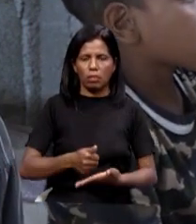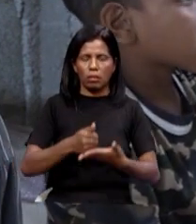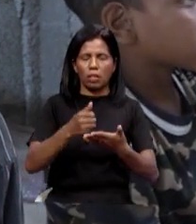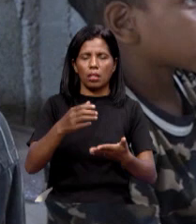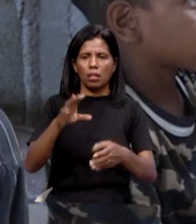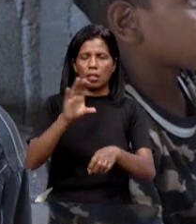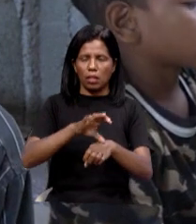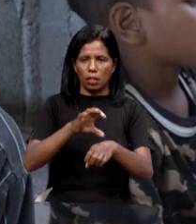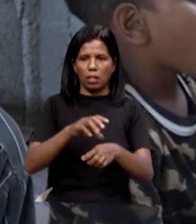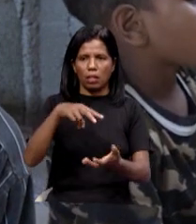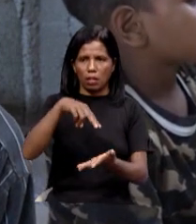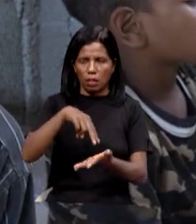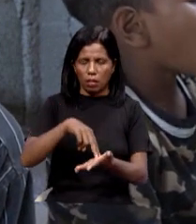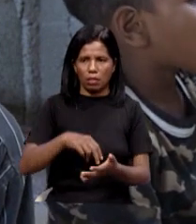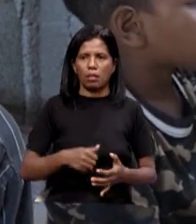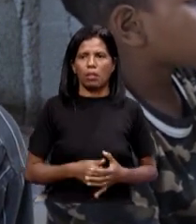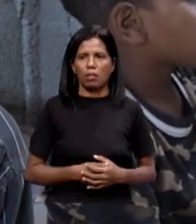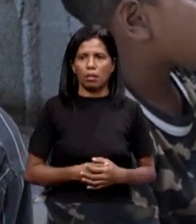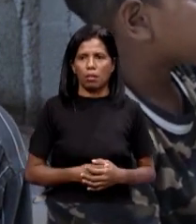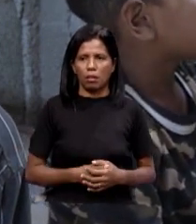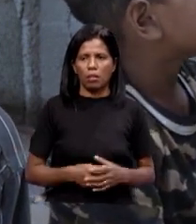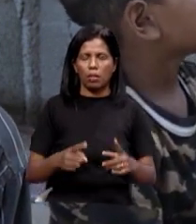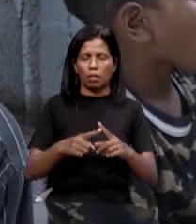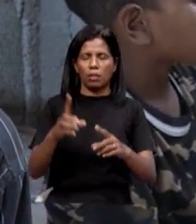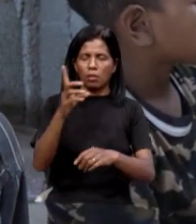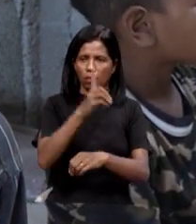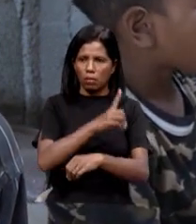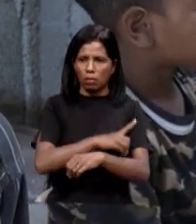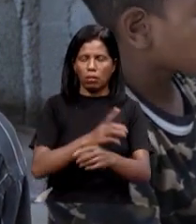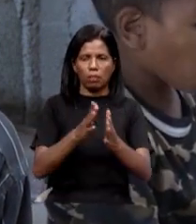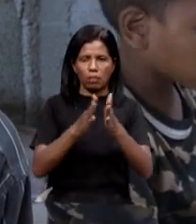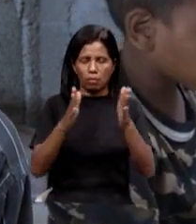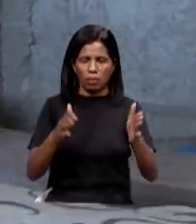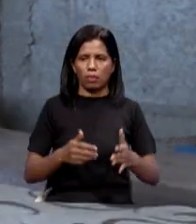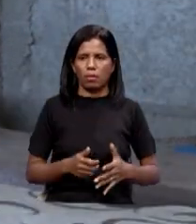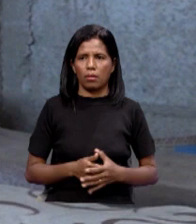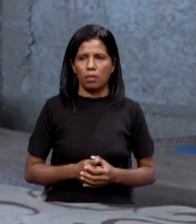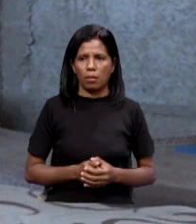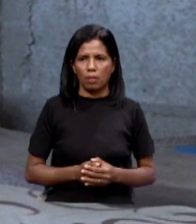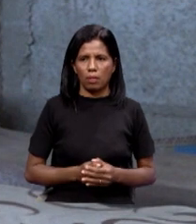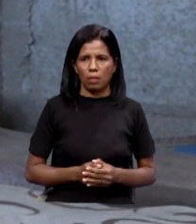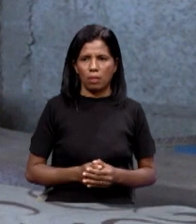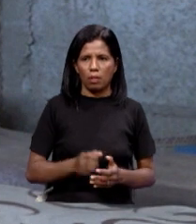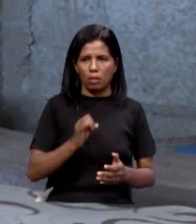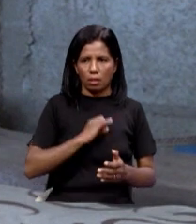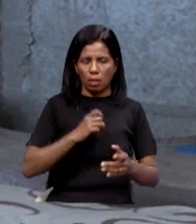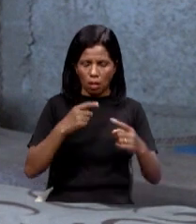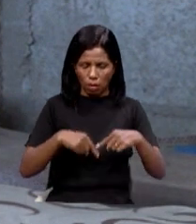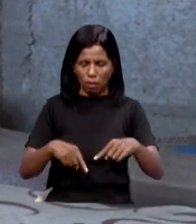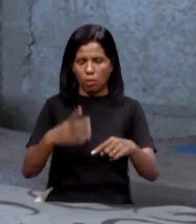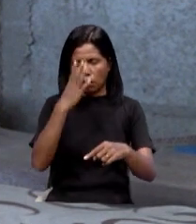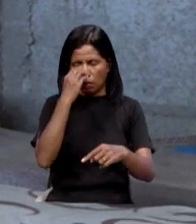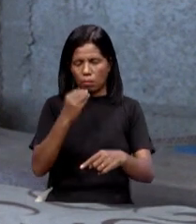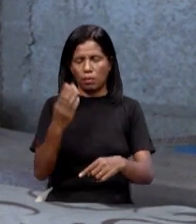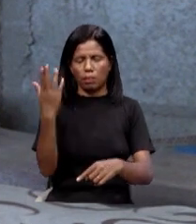mai hamru ke la buat sakristau ni kanto loro buat sakar pisen ya. Se hau bai sayu be, au yan